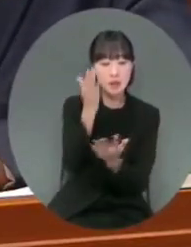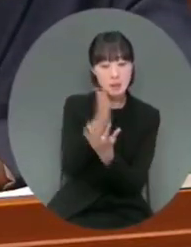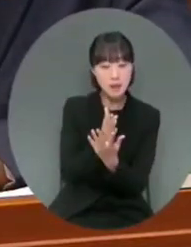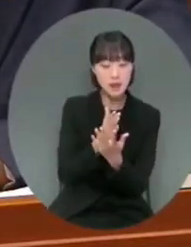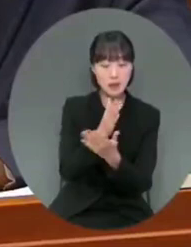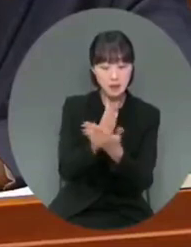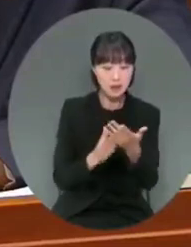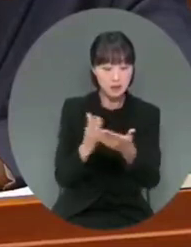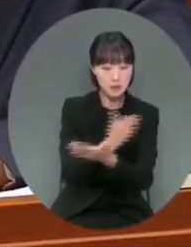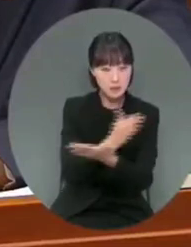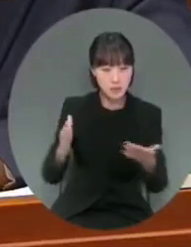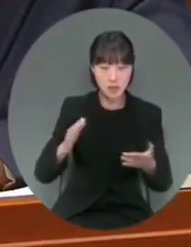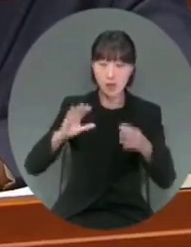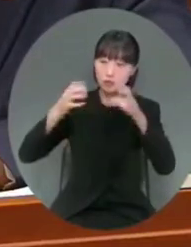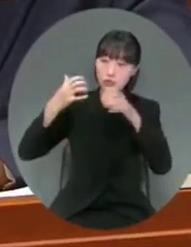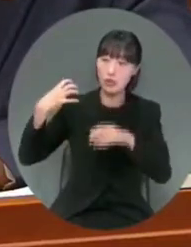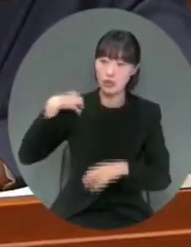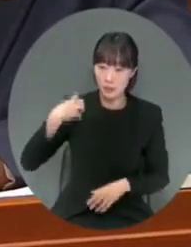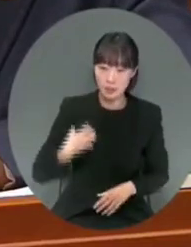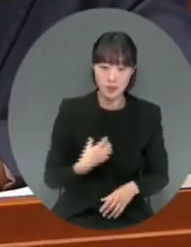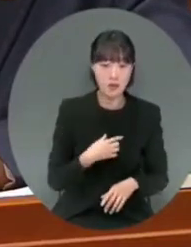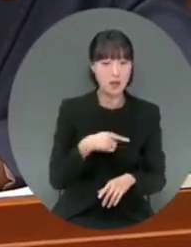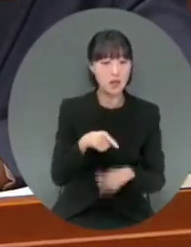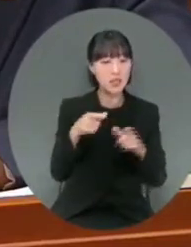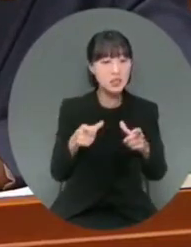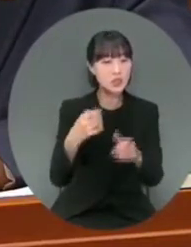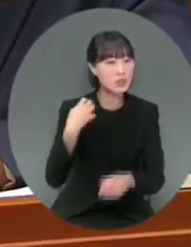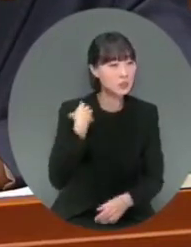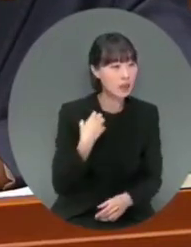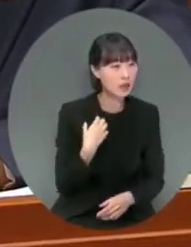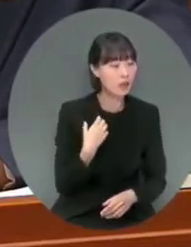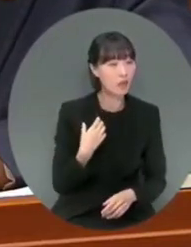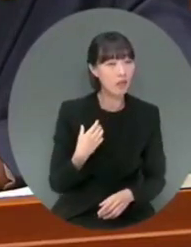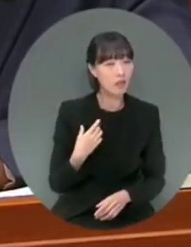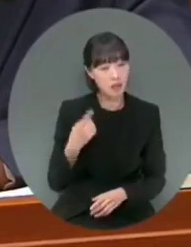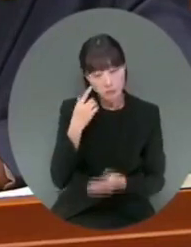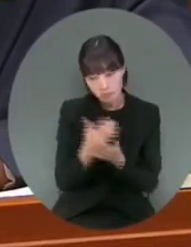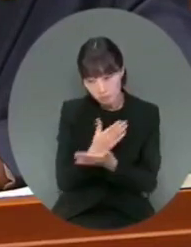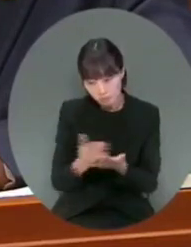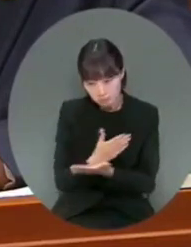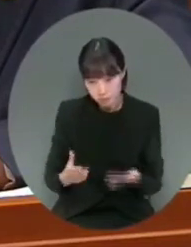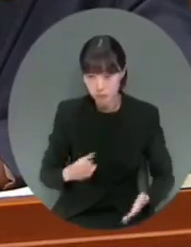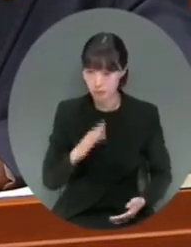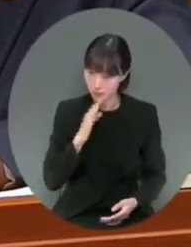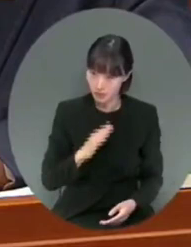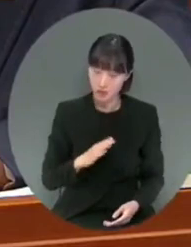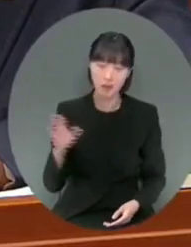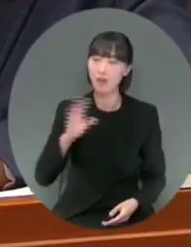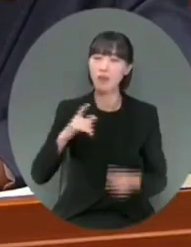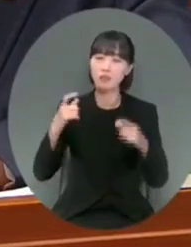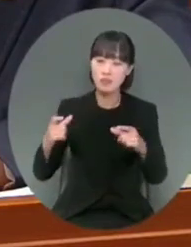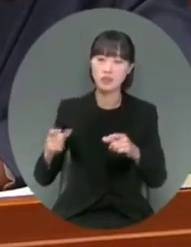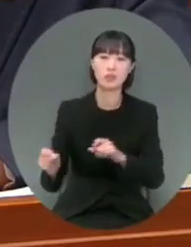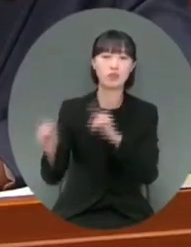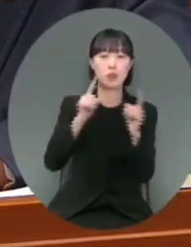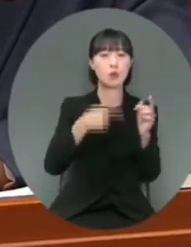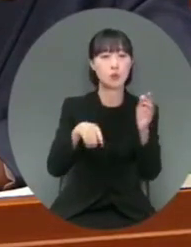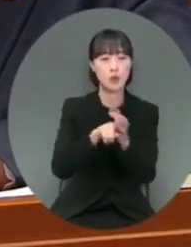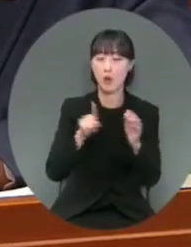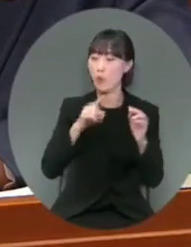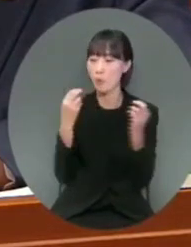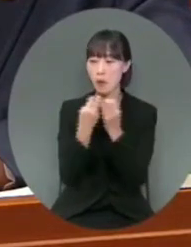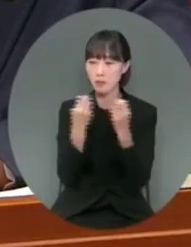것이 맞습니까? 이 지역 화폐 예산을 살릴 수 있도록 어떤 방식을